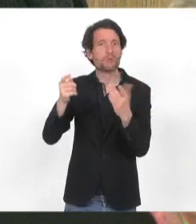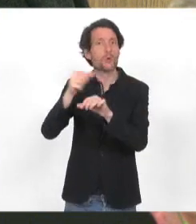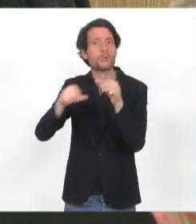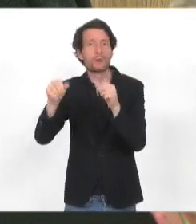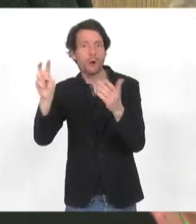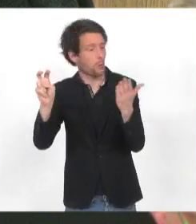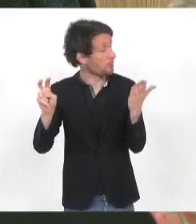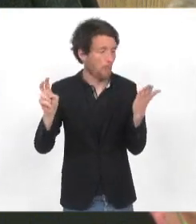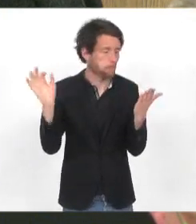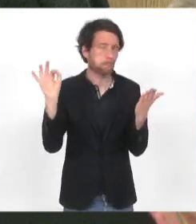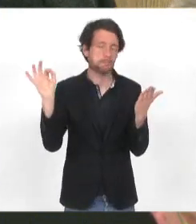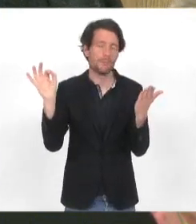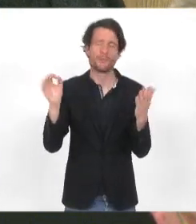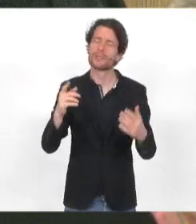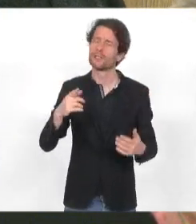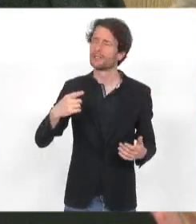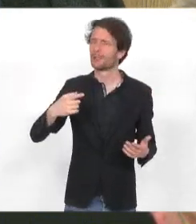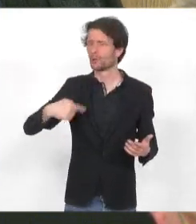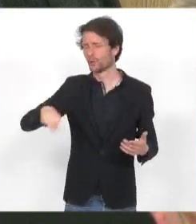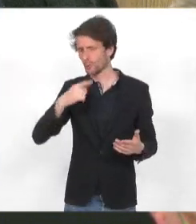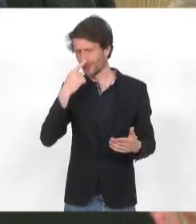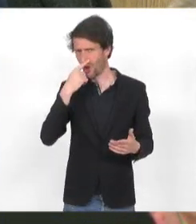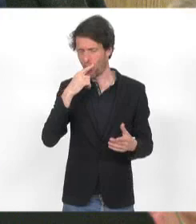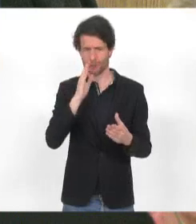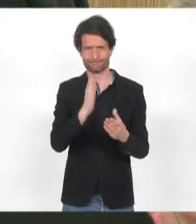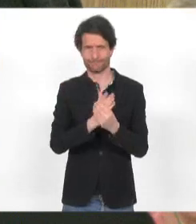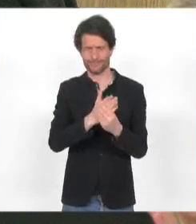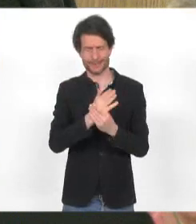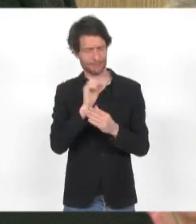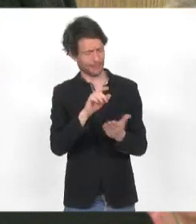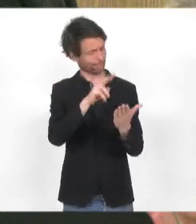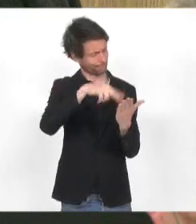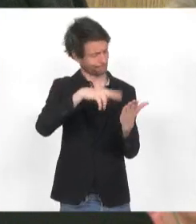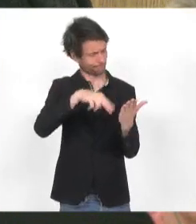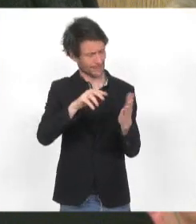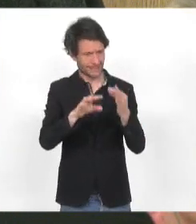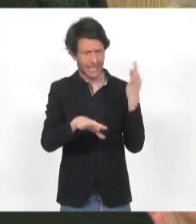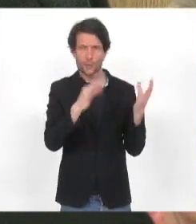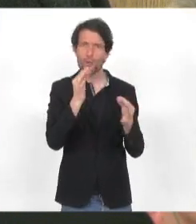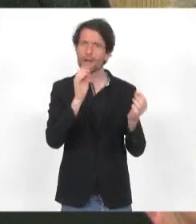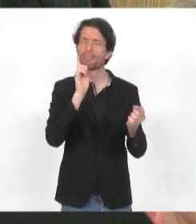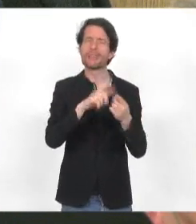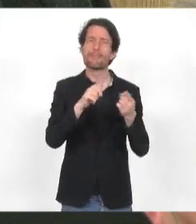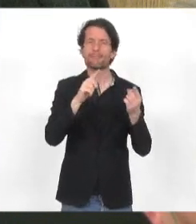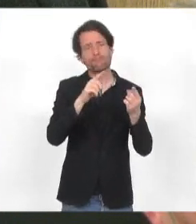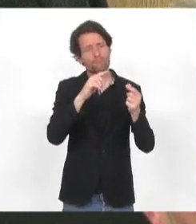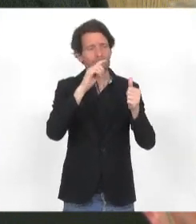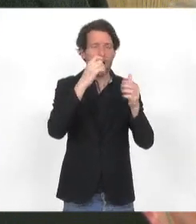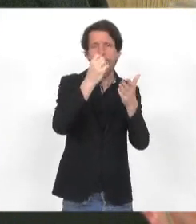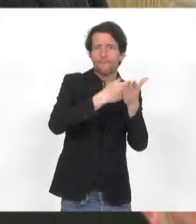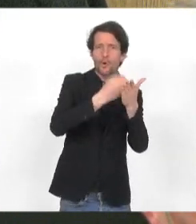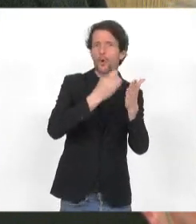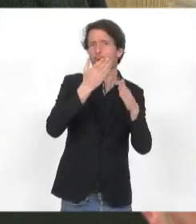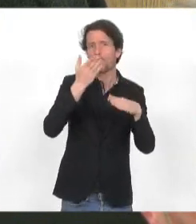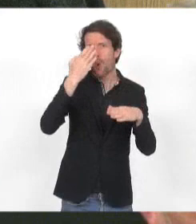plus de projection, puisque à travers cette délibération, nous découvrons finalement quelques éléments autour du projet Euraclimat, mais qui restent encore